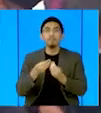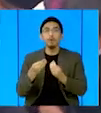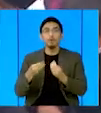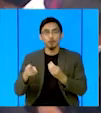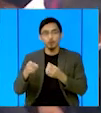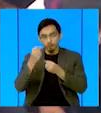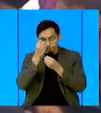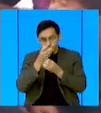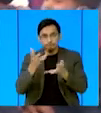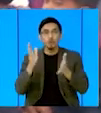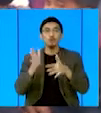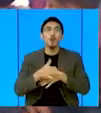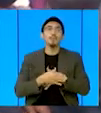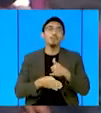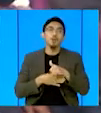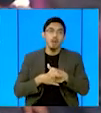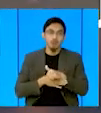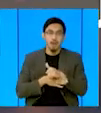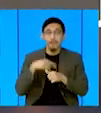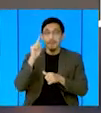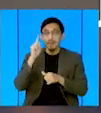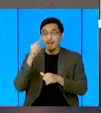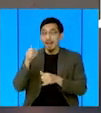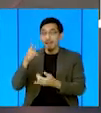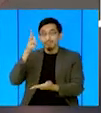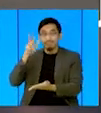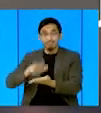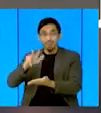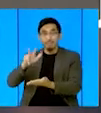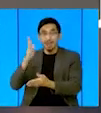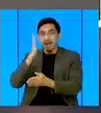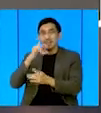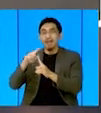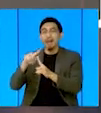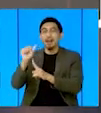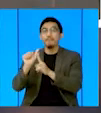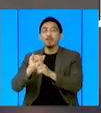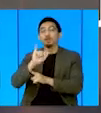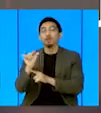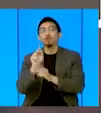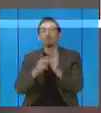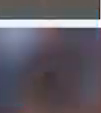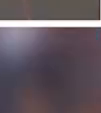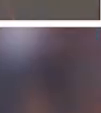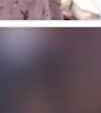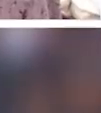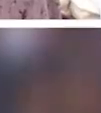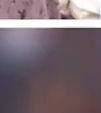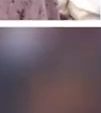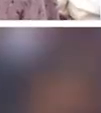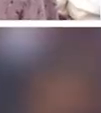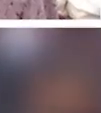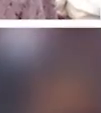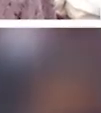cepat dari yang ditetapkan pemerintah, yakni pada hari ini tanggal 16 Juni 2024. Seperti diketahui bahwasannya